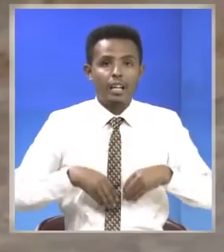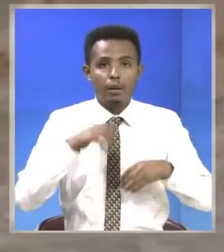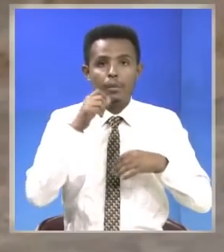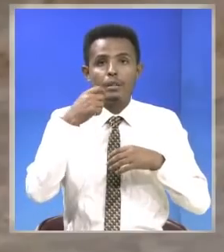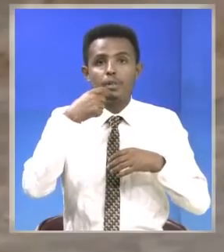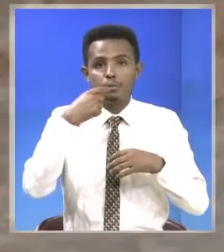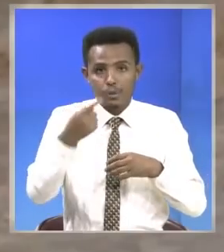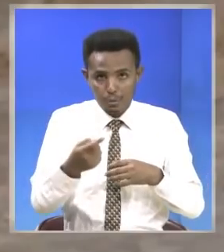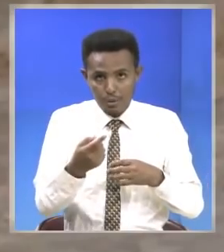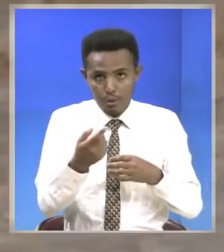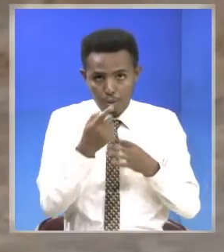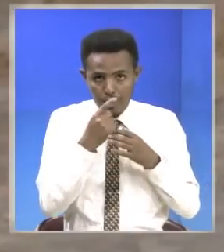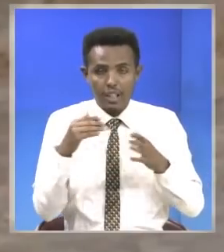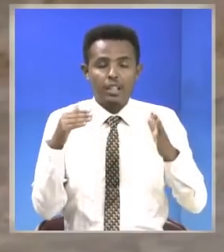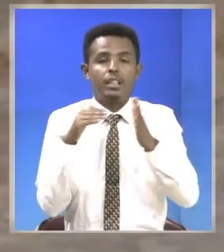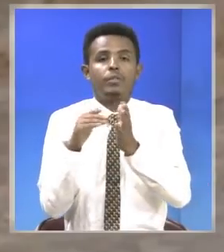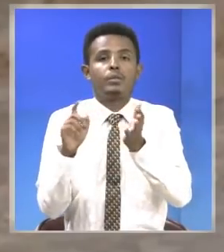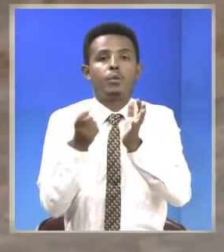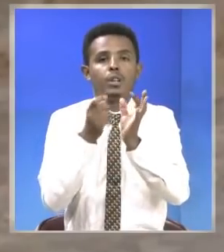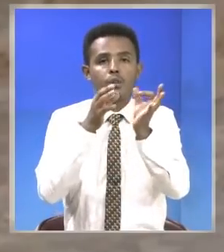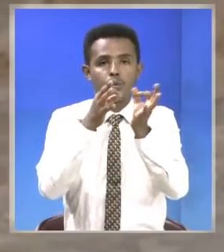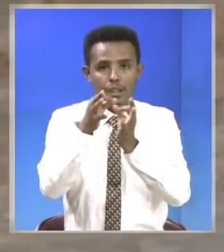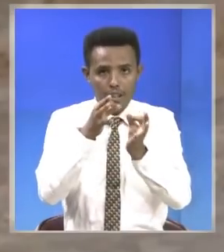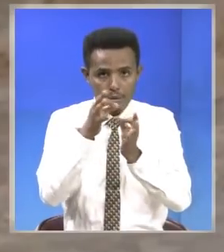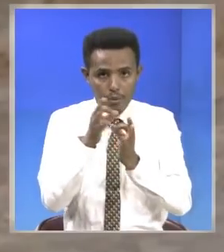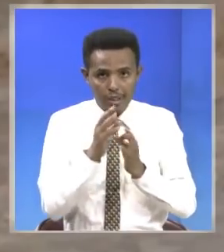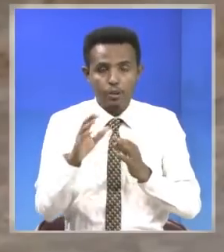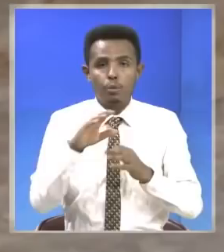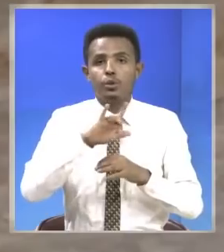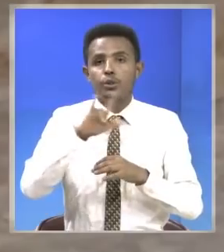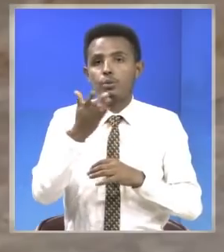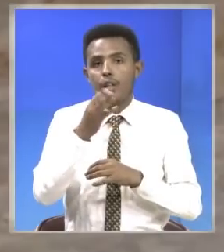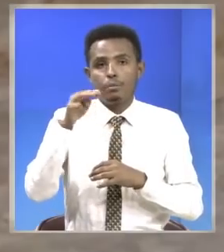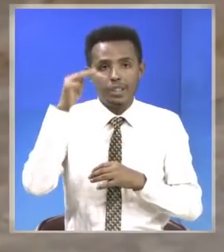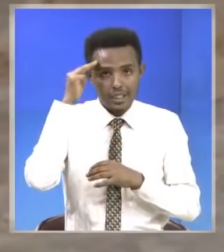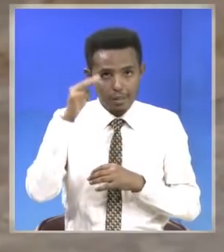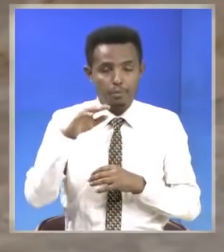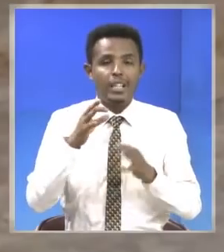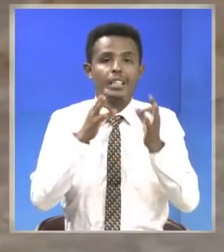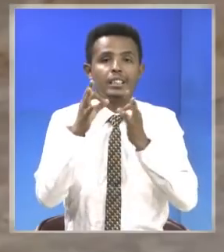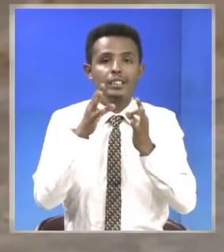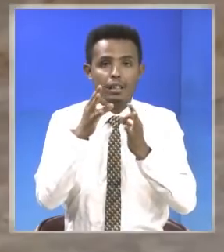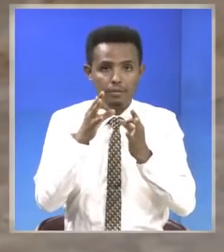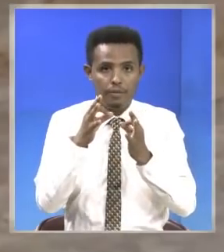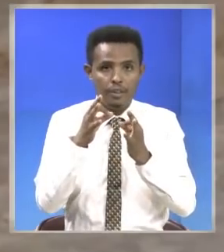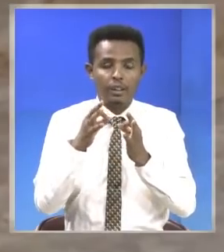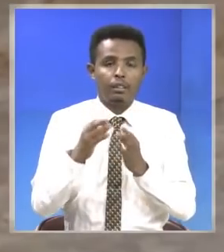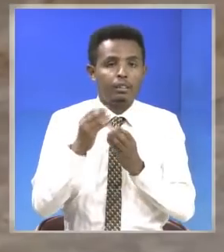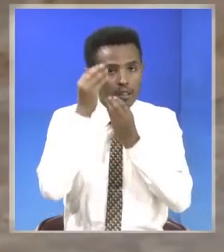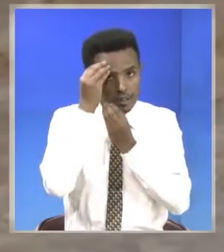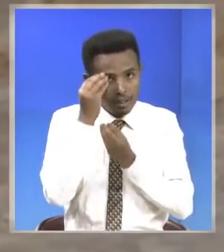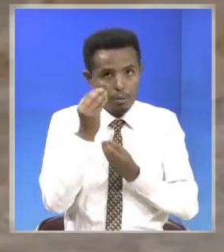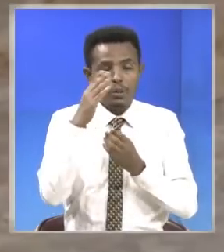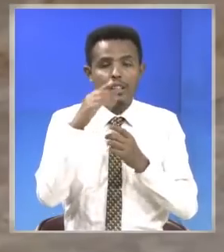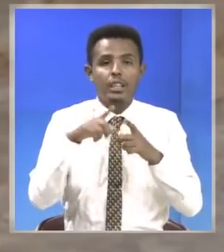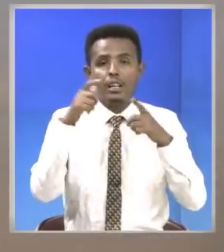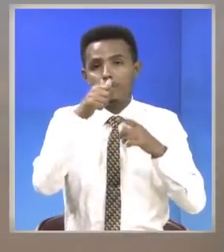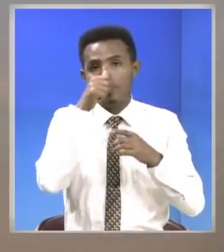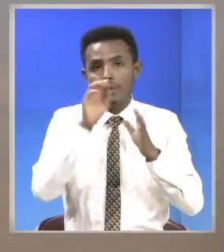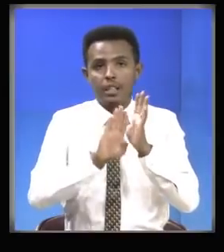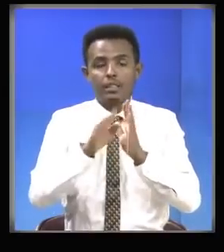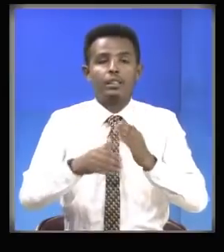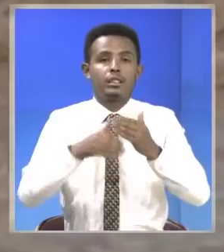አወንታዊ ውጤት እንዳይኖረው እንቅፋት መሆናቸው ተገልጿል። የውጭ ጉዳይ ሚኒስትር መግለጫ ባወጣው መግለጫ እንዳስታወቀው የታላቁ የኢትዮጵያ ህዳሴ